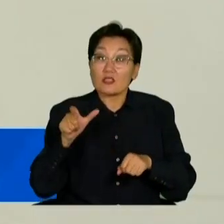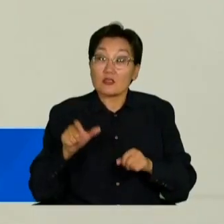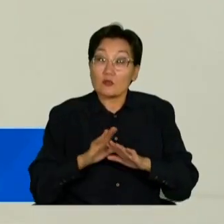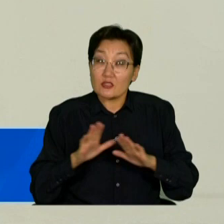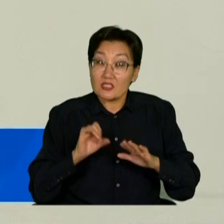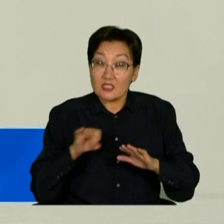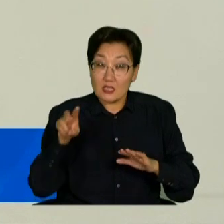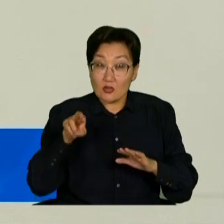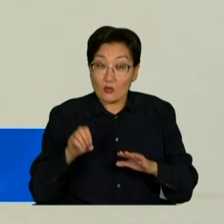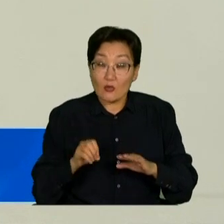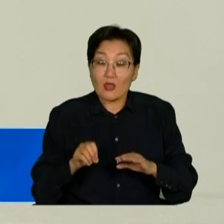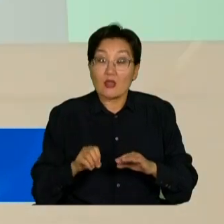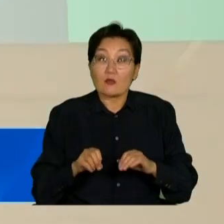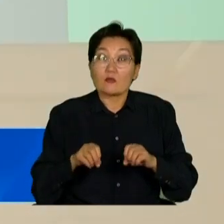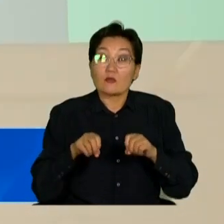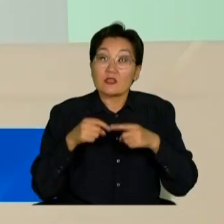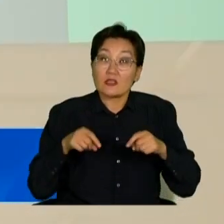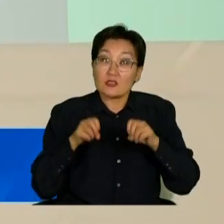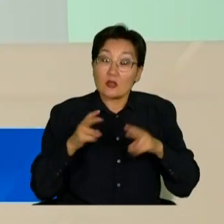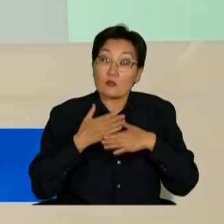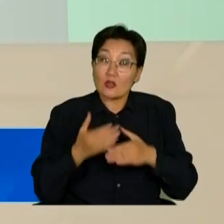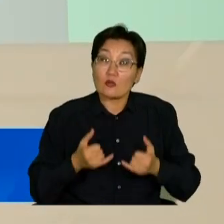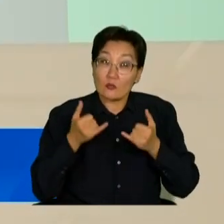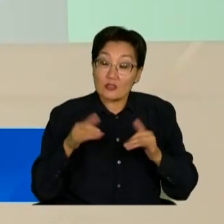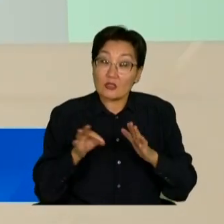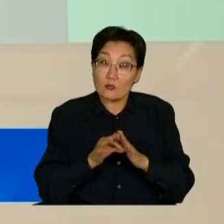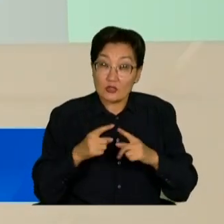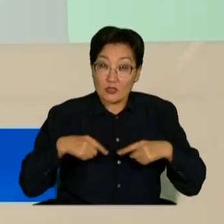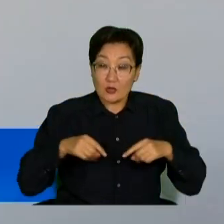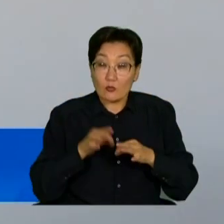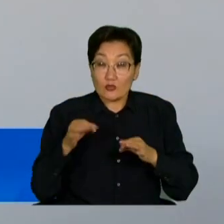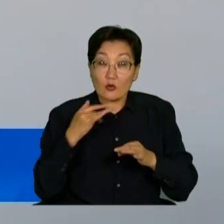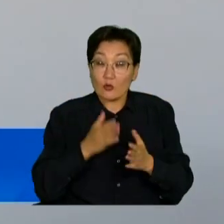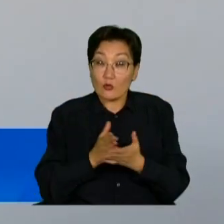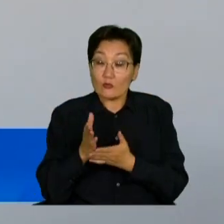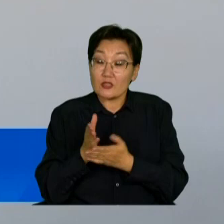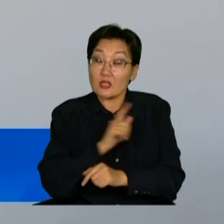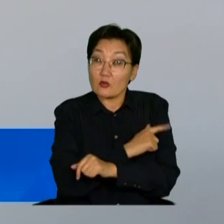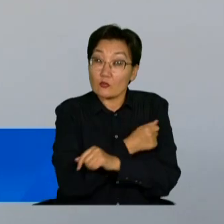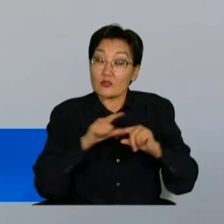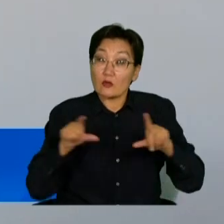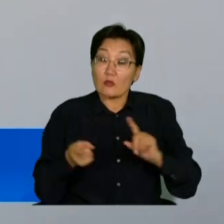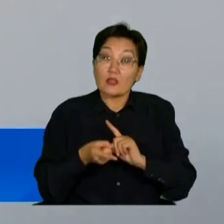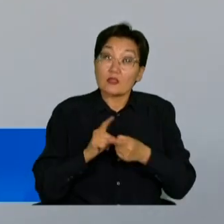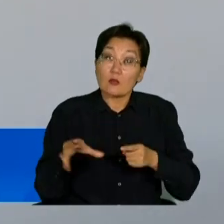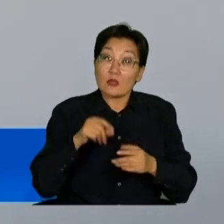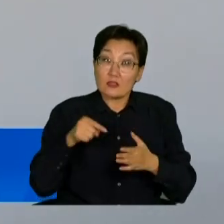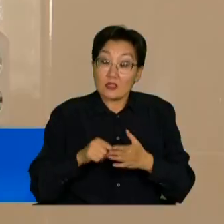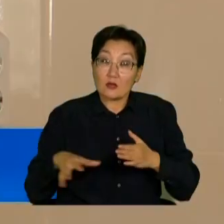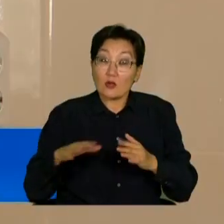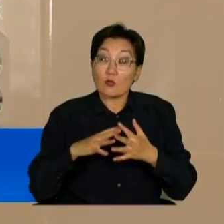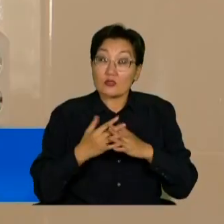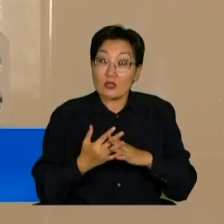емес, сонымен қатар бейінді мамандарға да көмек көрсету мақсатында облыстық көпсалалы ауруханаға көшкен. Қазір өңірдің барлық қалалары мен